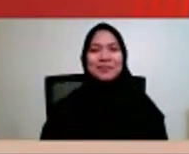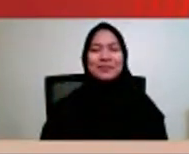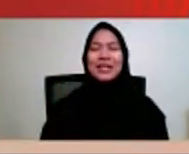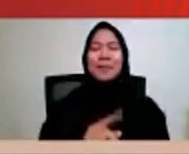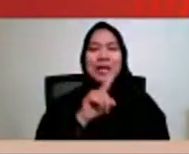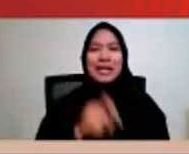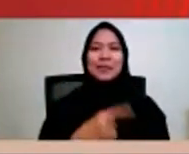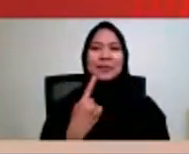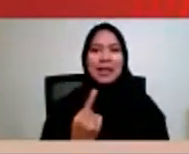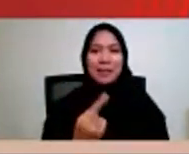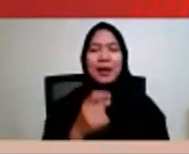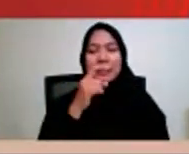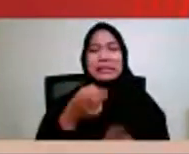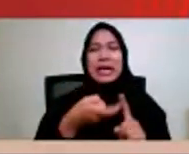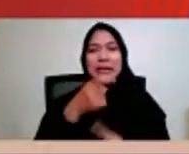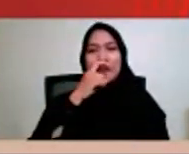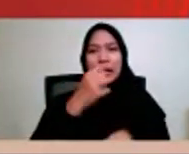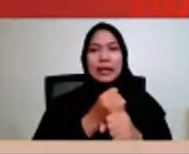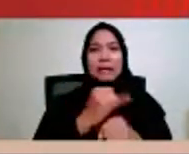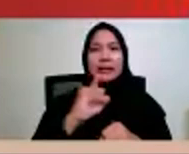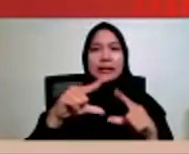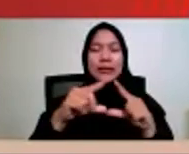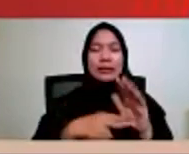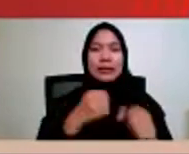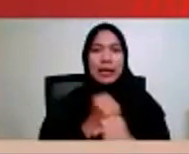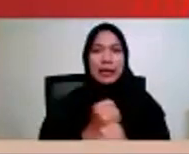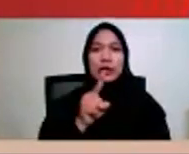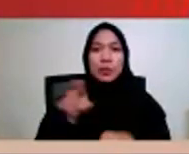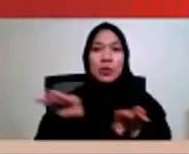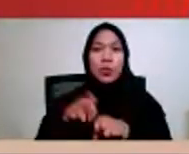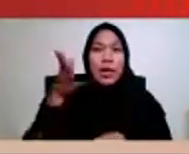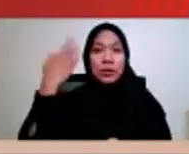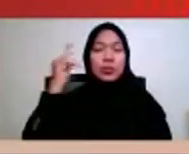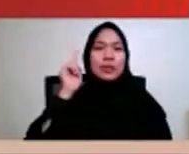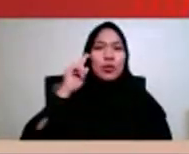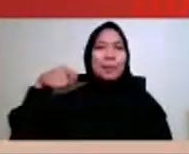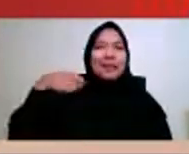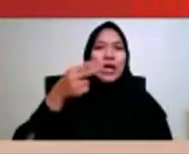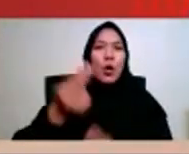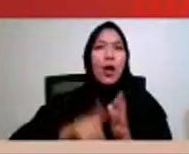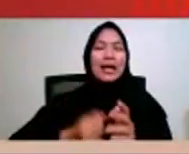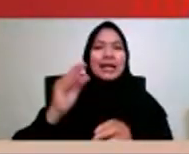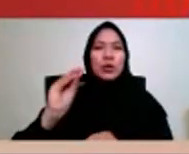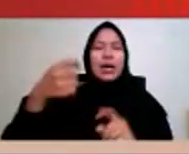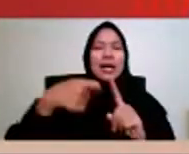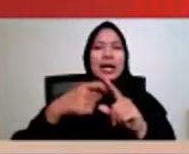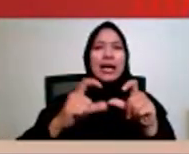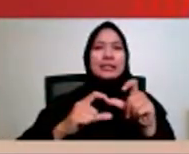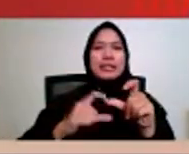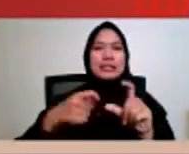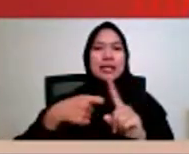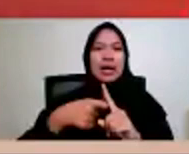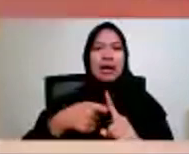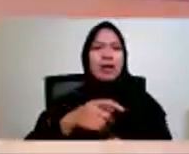pertama Pak dari Pak Gilang Ramadan jadi satu minggu lalu gue Menteri Keuangan selaku ketua kssk telah berbentuk